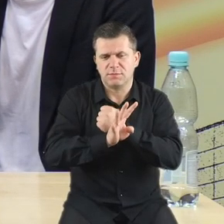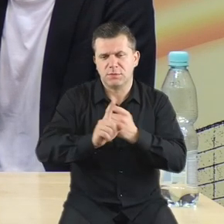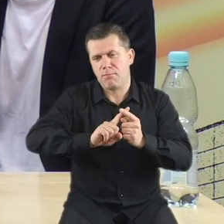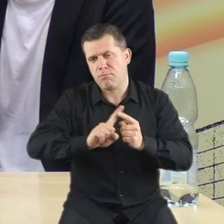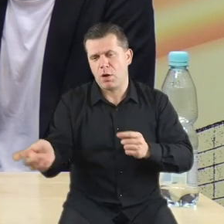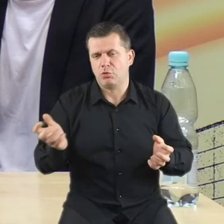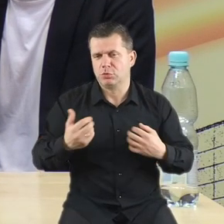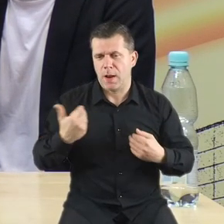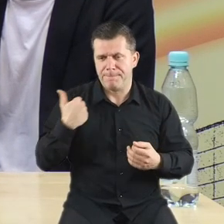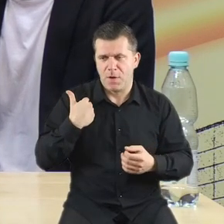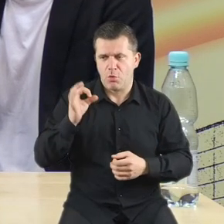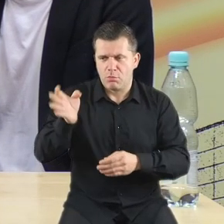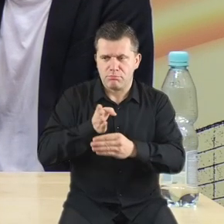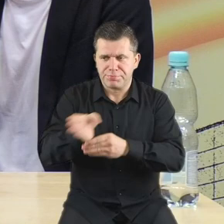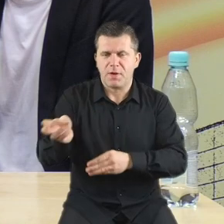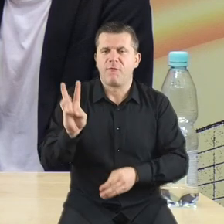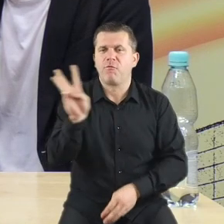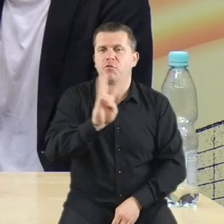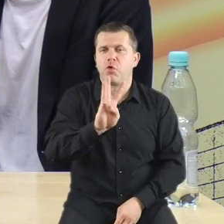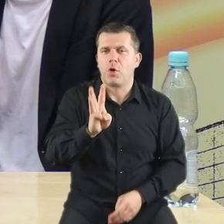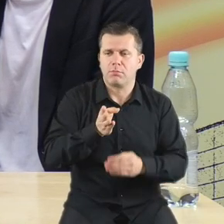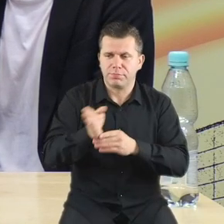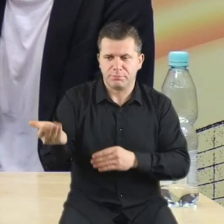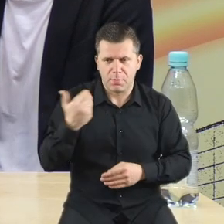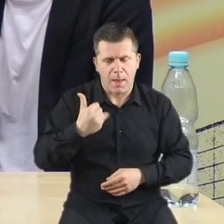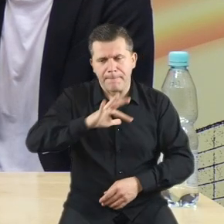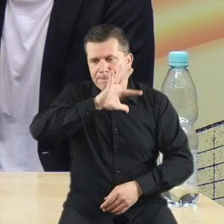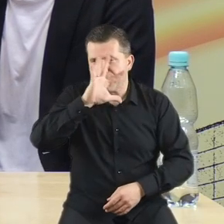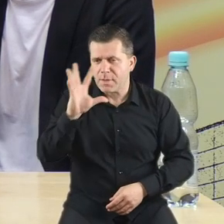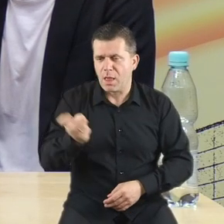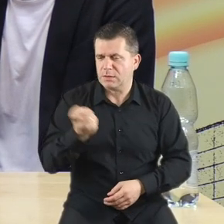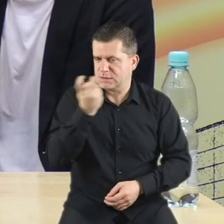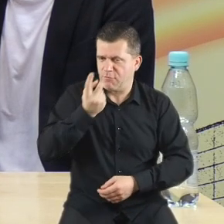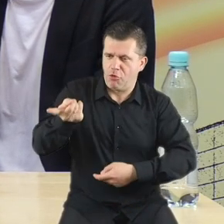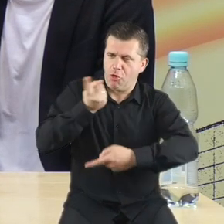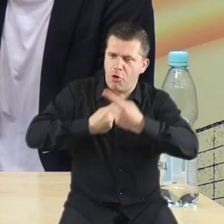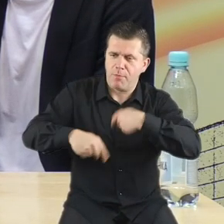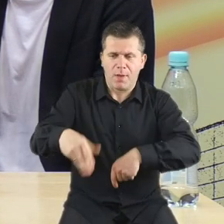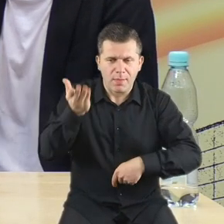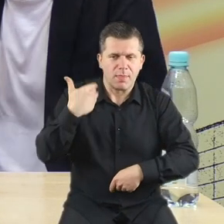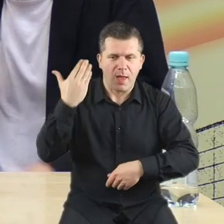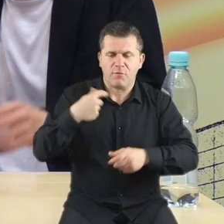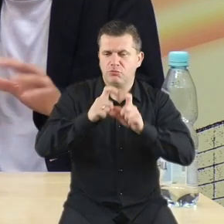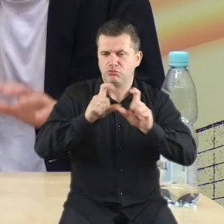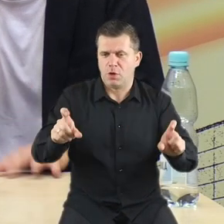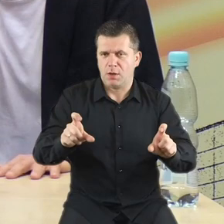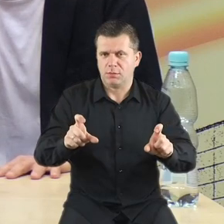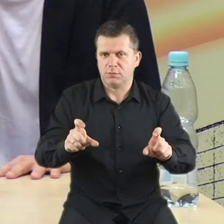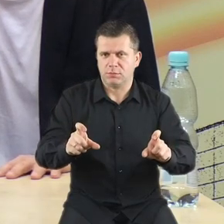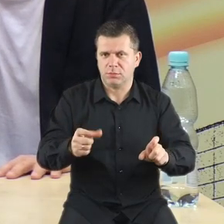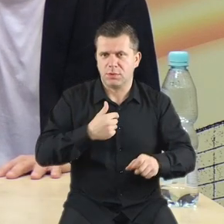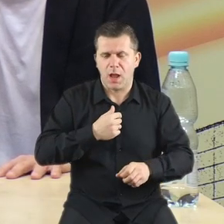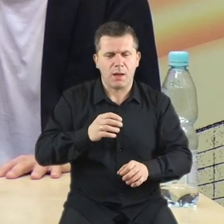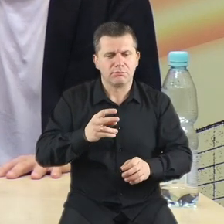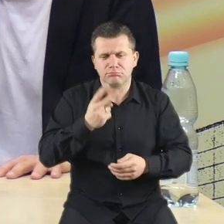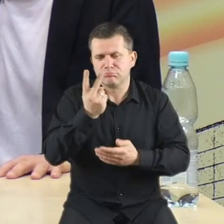niej we wtorek. No i tak pięknie mi i ciekawie opowiada o tamtych czasach. No bez porównań, przecież ja przeczytałem 10 książek o tym